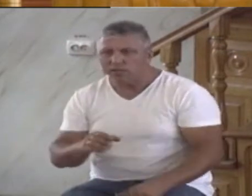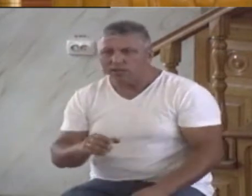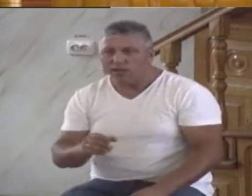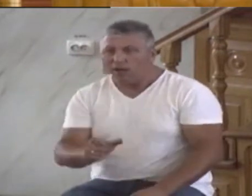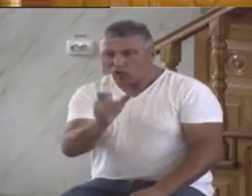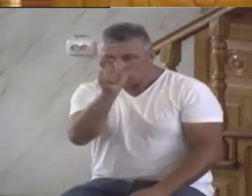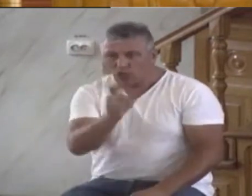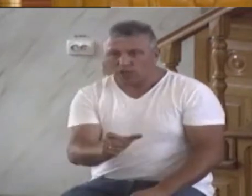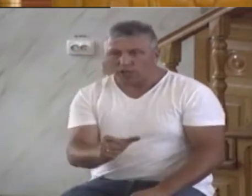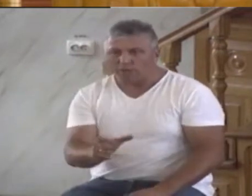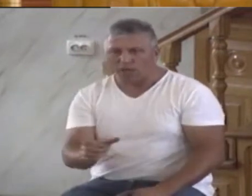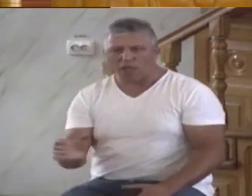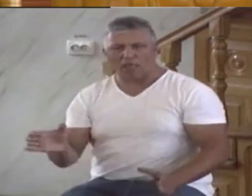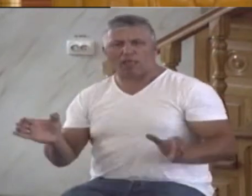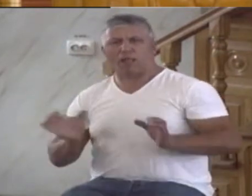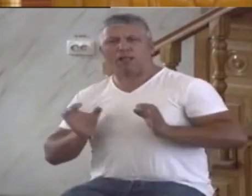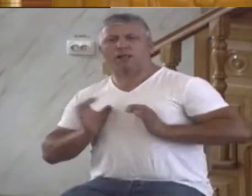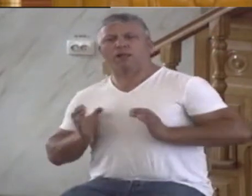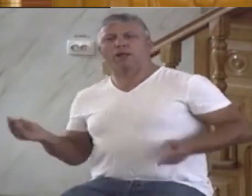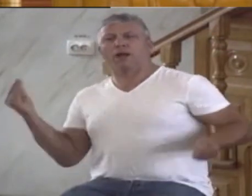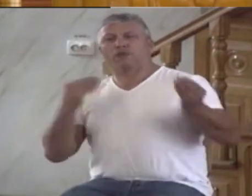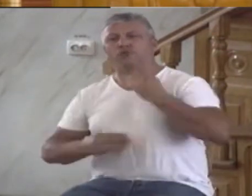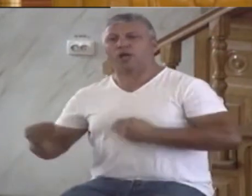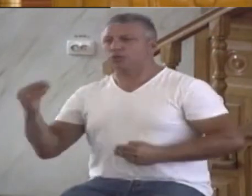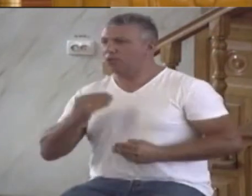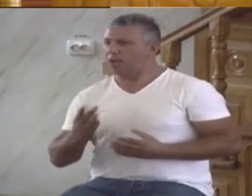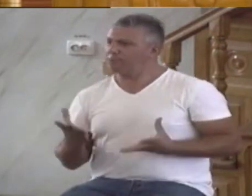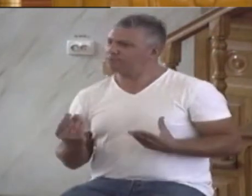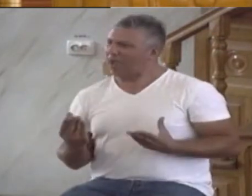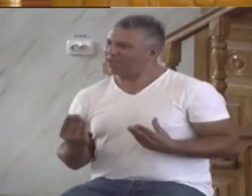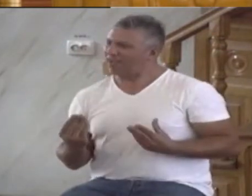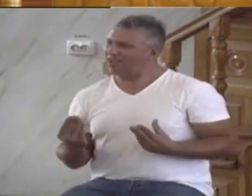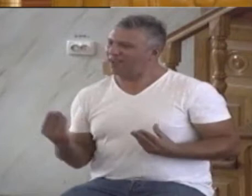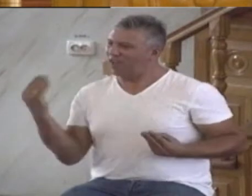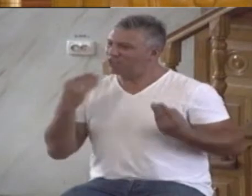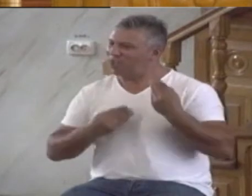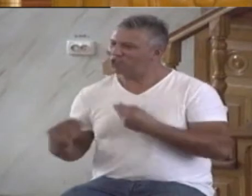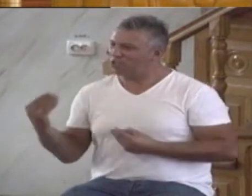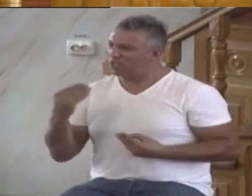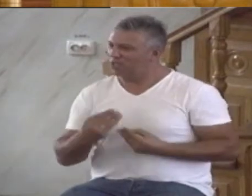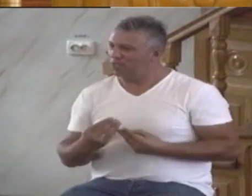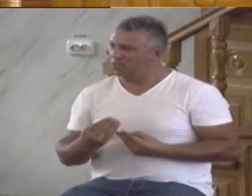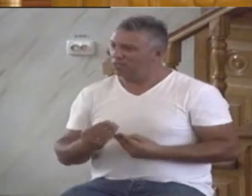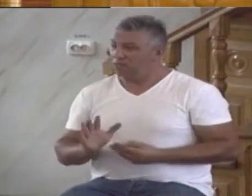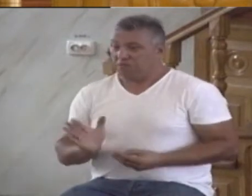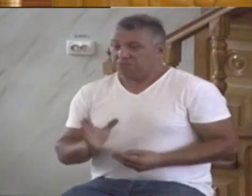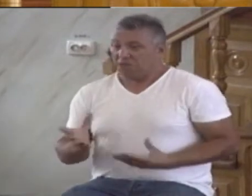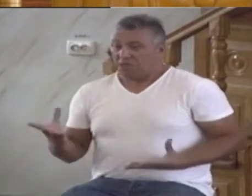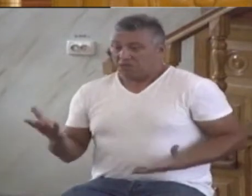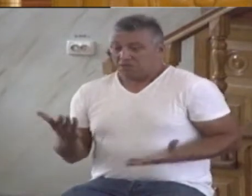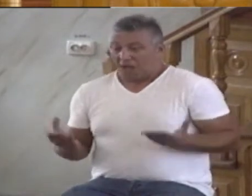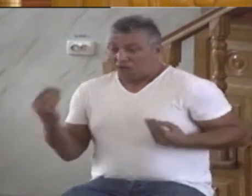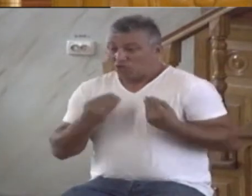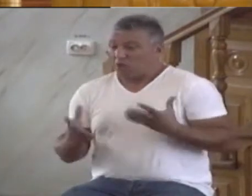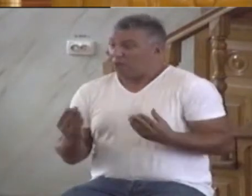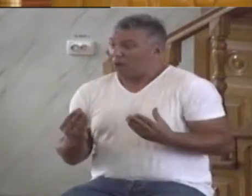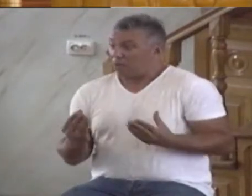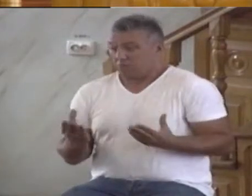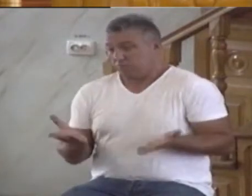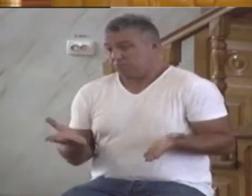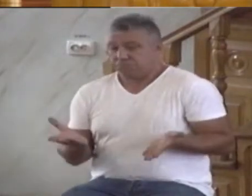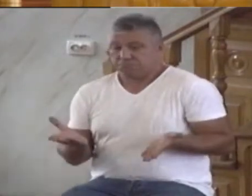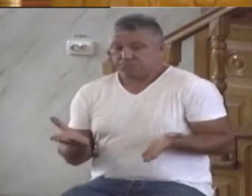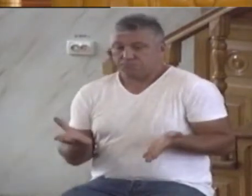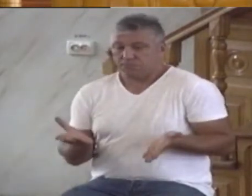ли, одетого в мягкие одежды? Носящие мягкие одежды находятся в чертогах царских. Так что же